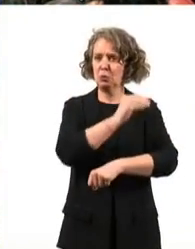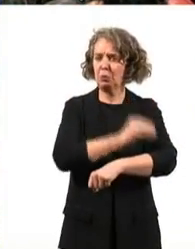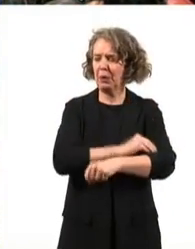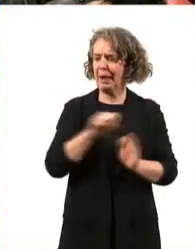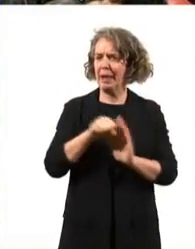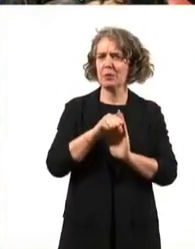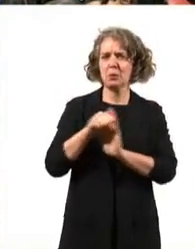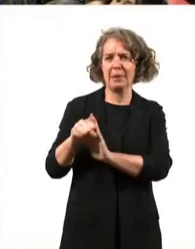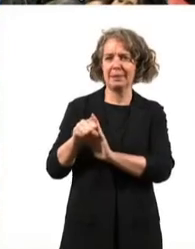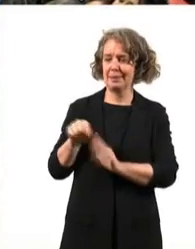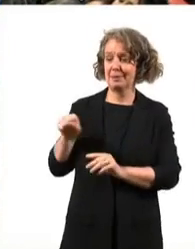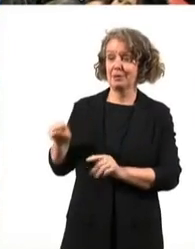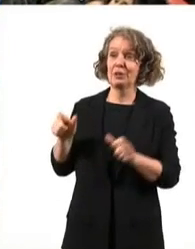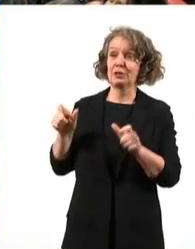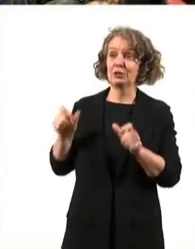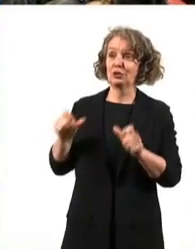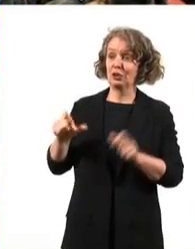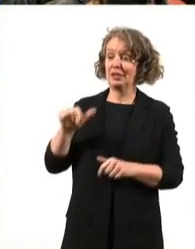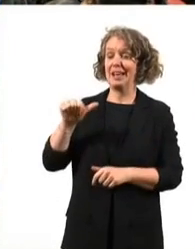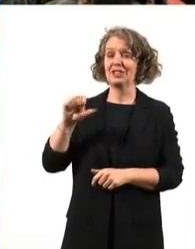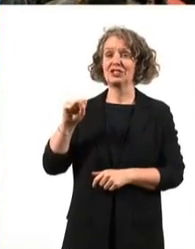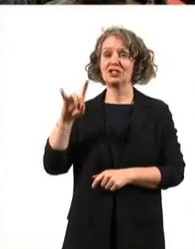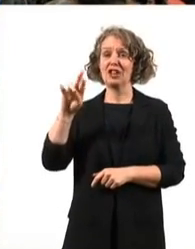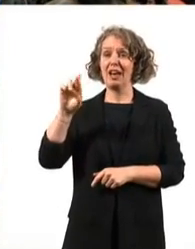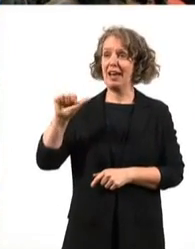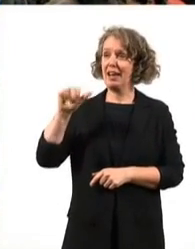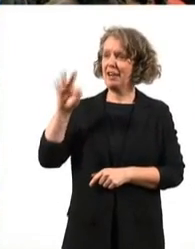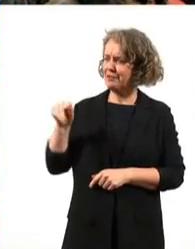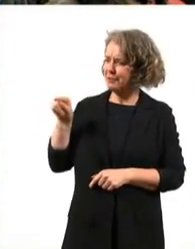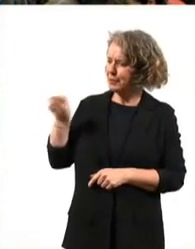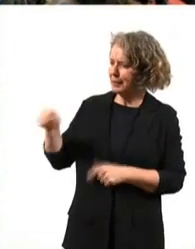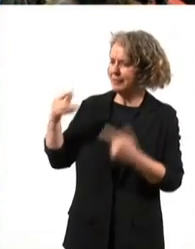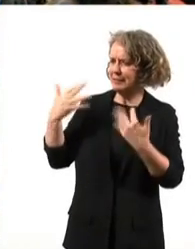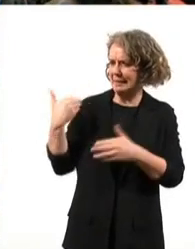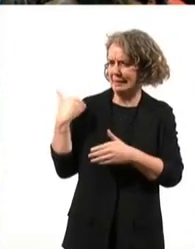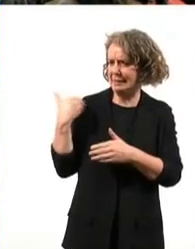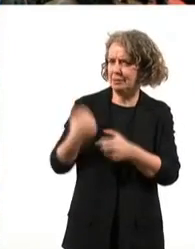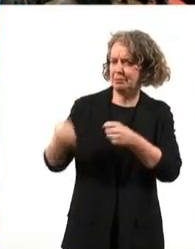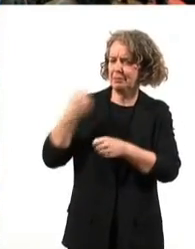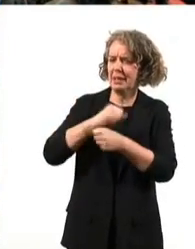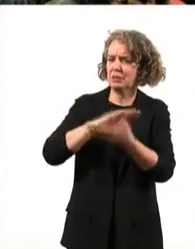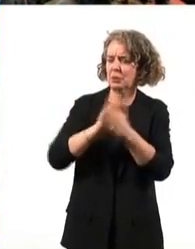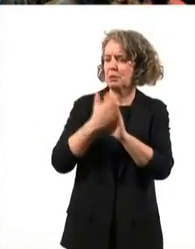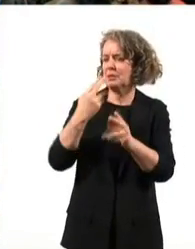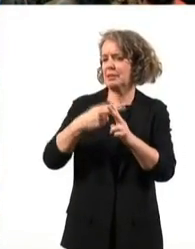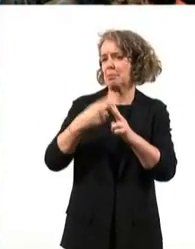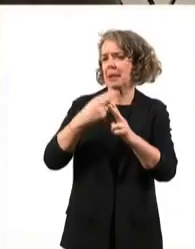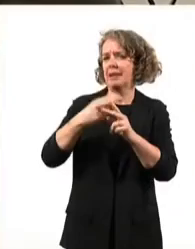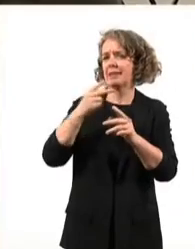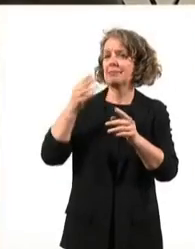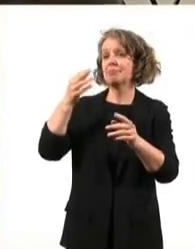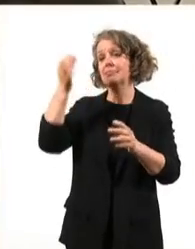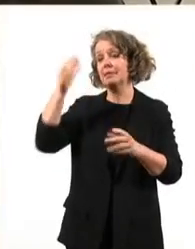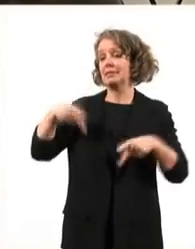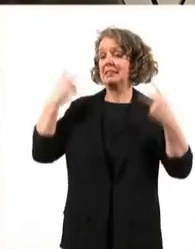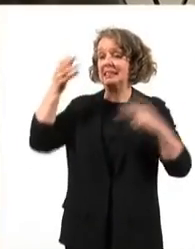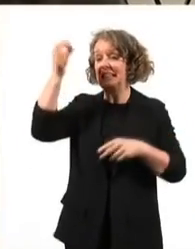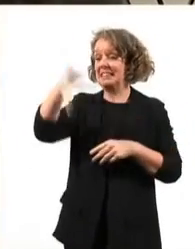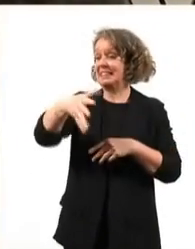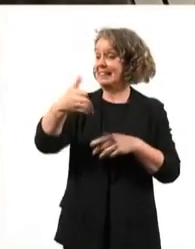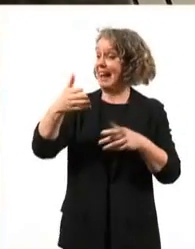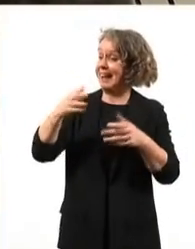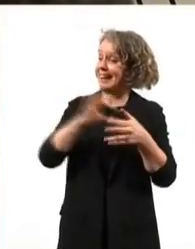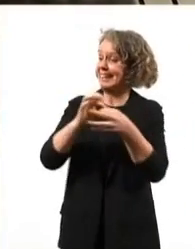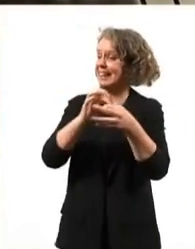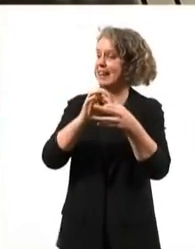droite, j'ai la chance d'avoir Ashraf. Manar, toi, tu as fondé il n'y a pas longtemps une association qui s'appelle Destin Lié. Et avec Inès, qui est à la droite de la ministre de